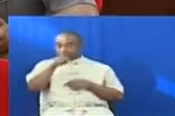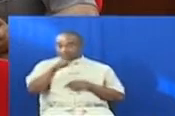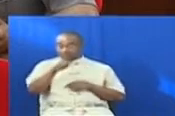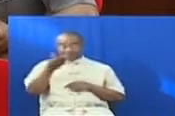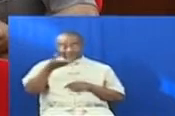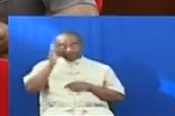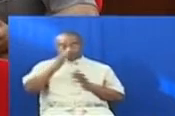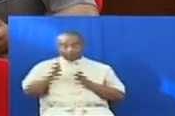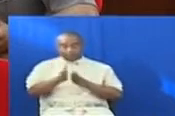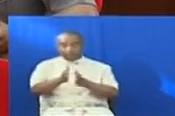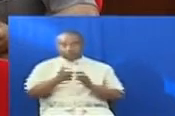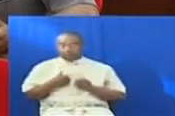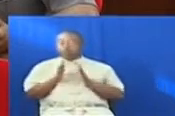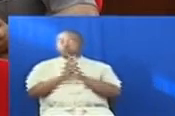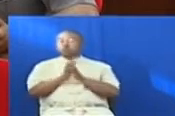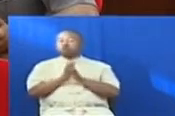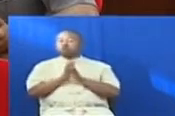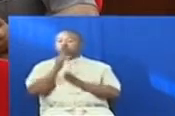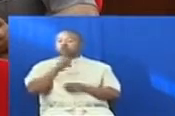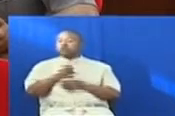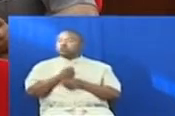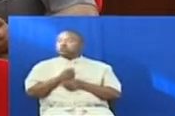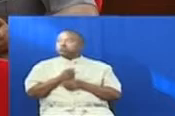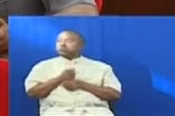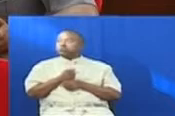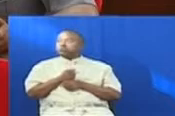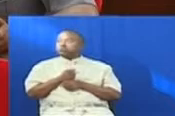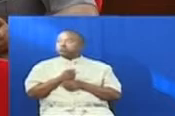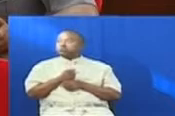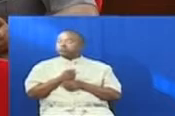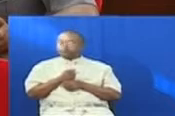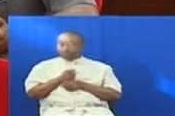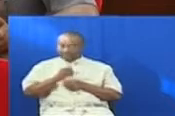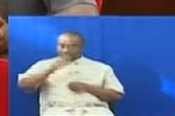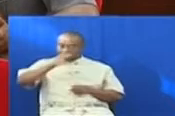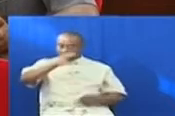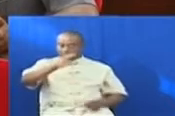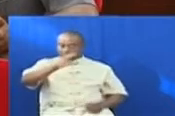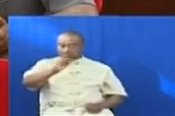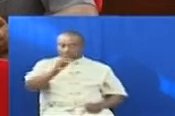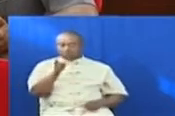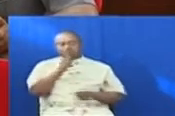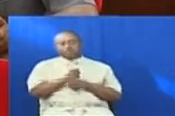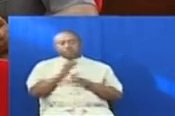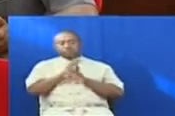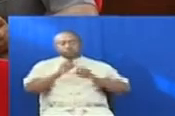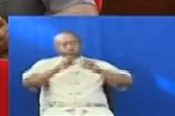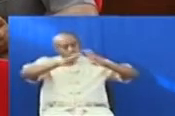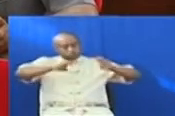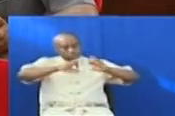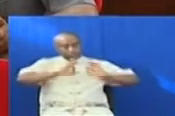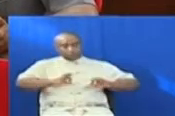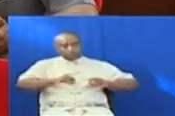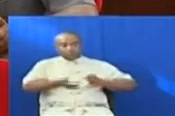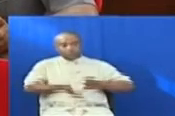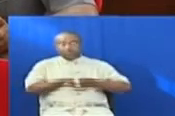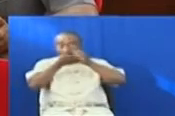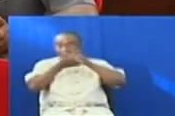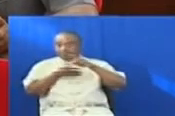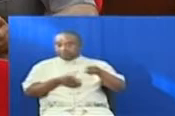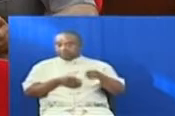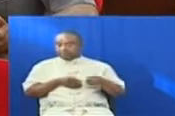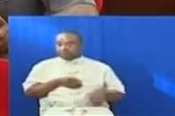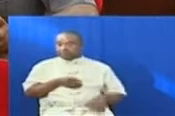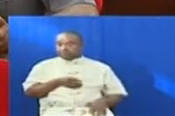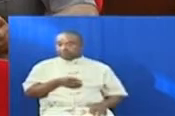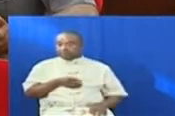nishukuru sana kazi ambayo CAG amefanya ambayo imeweza kusaidia